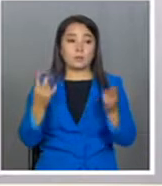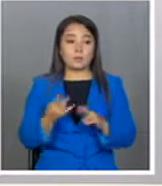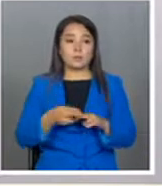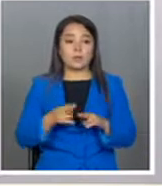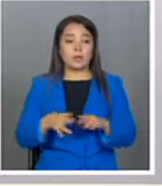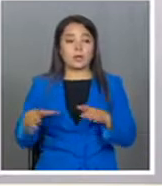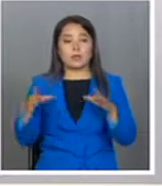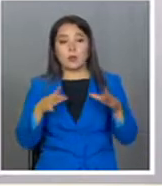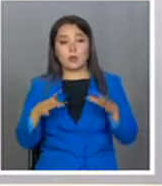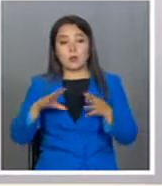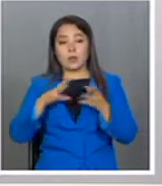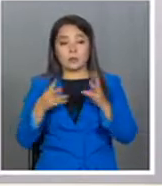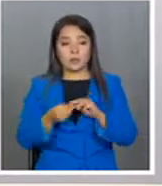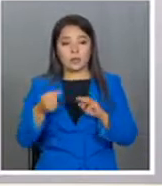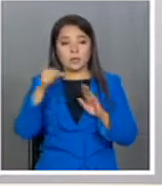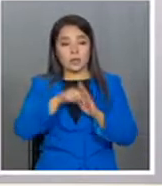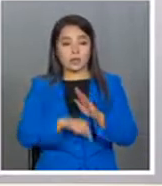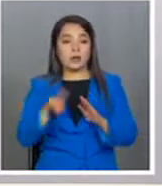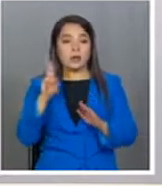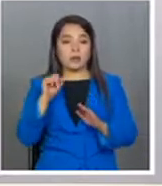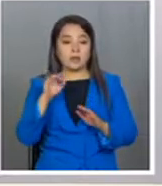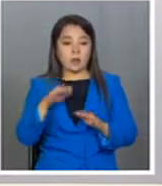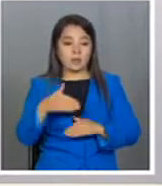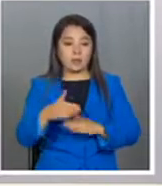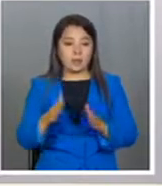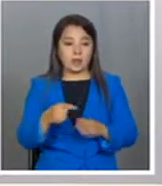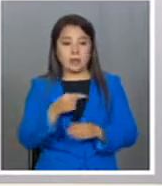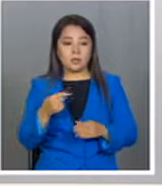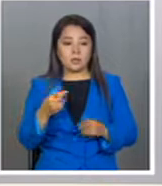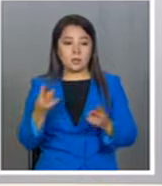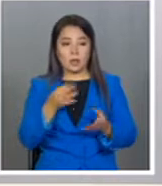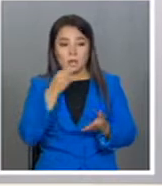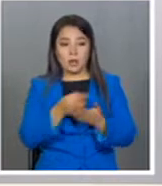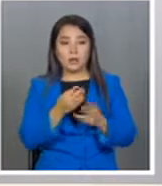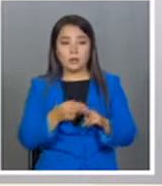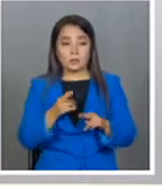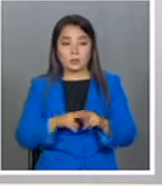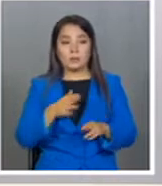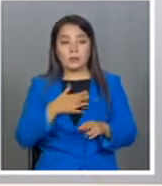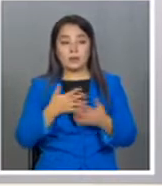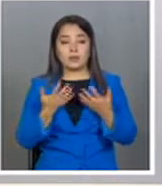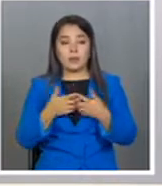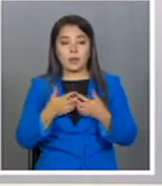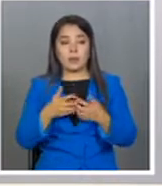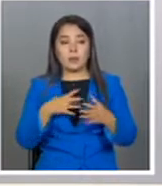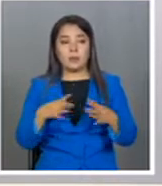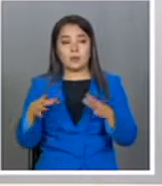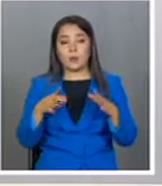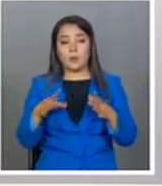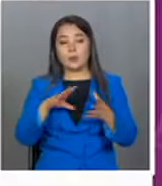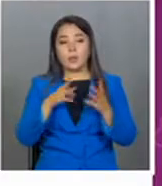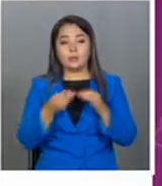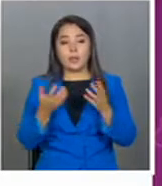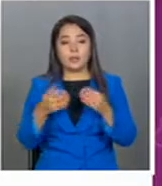дөңгелектің ауданынан, ішіндегі квадраттың ауданын азайтуымыз керек. Сонымен алдымен біз дөңгелектің ауданын